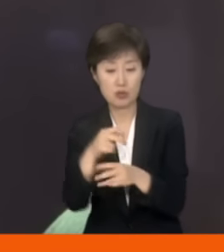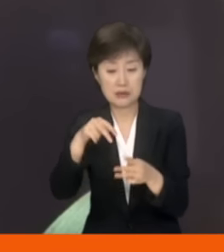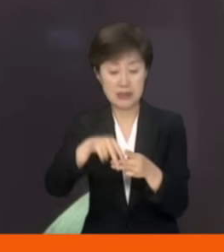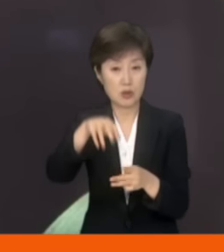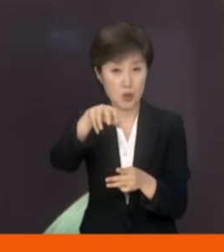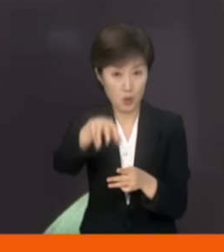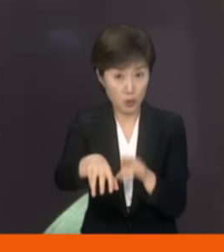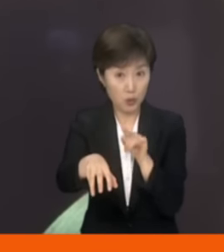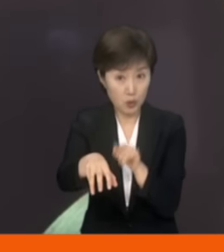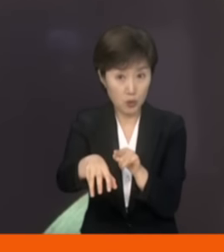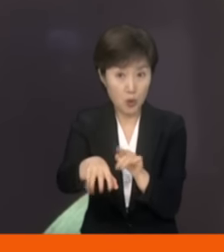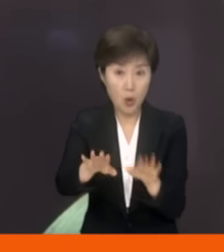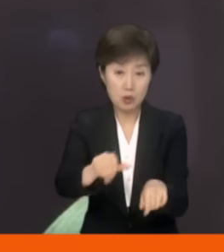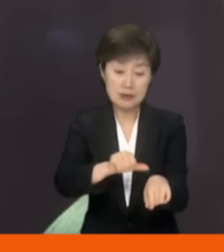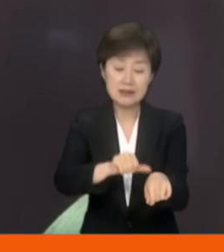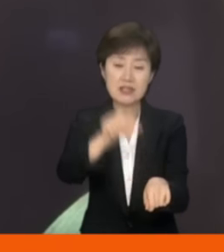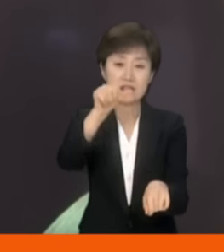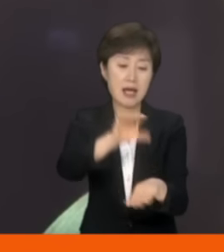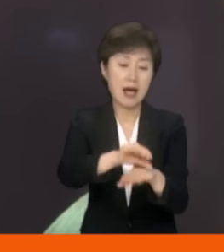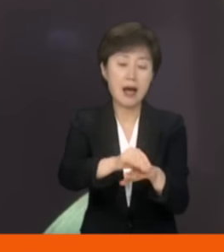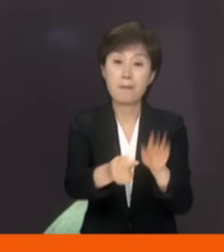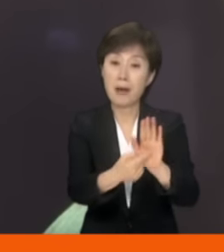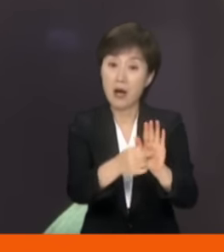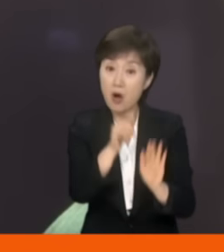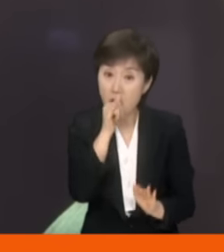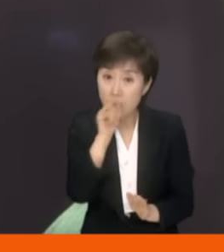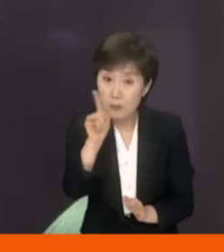하기 위해서 오늘 오후에 생방송까지 한다면서요.